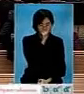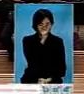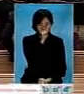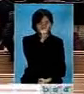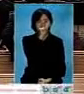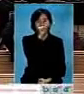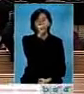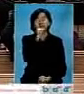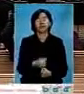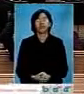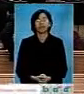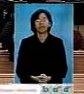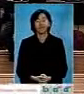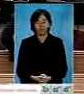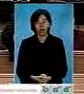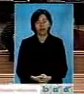ท่านเวลา7นาทีฮะ